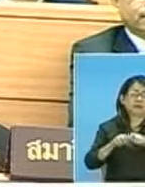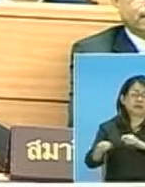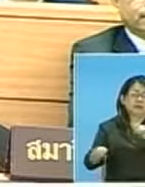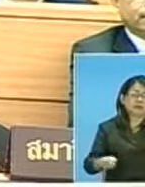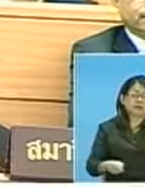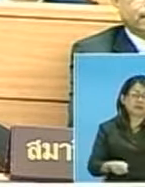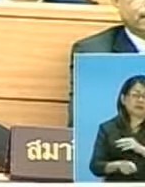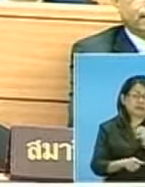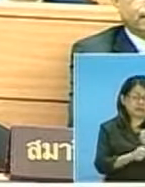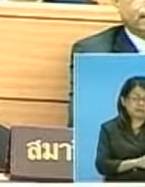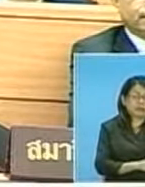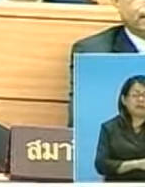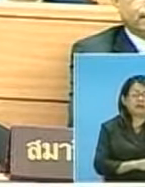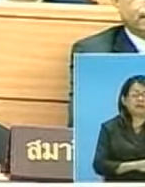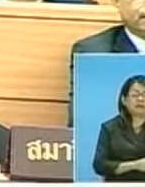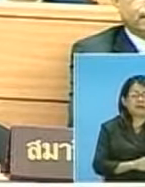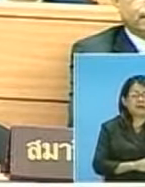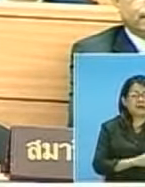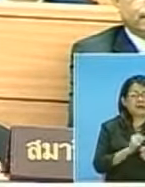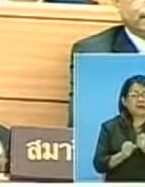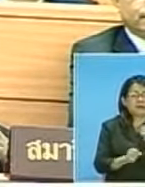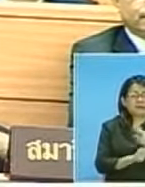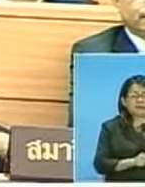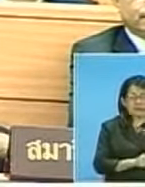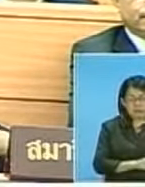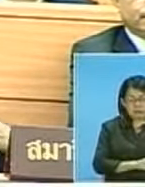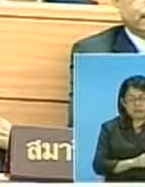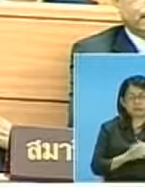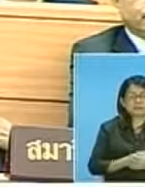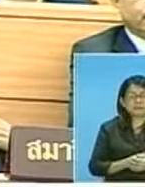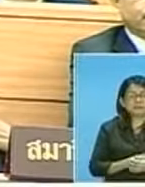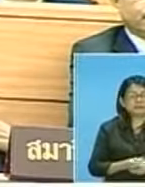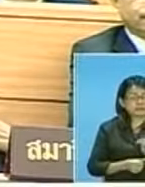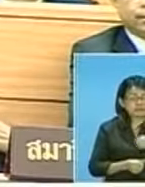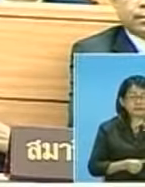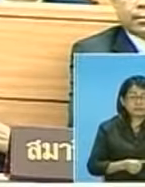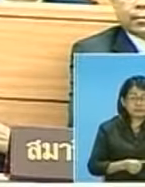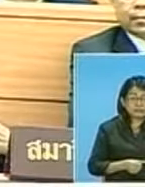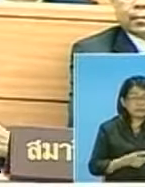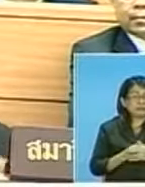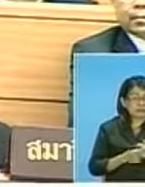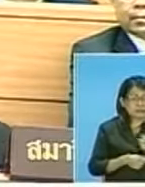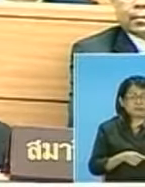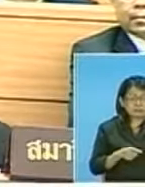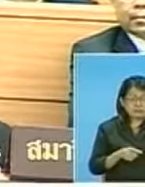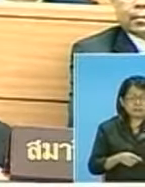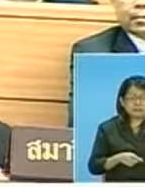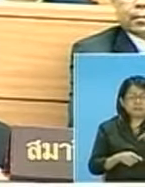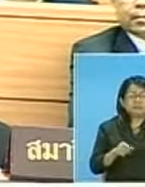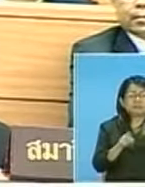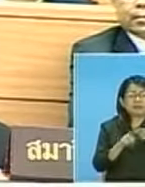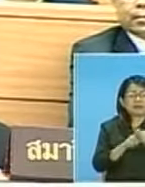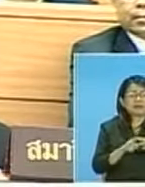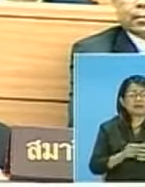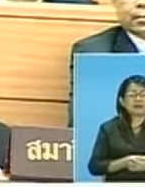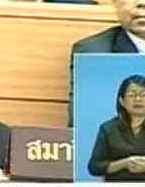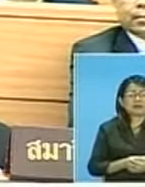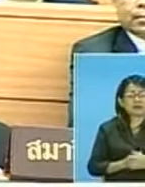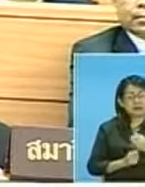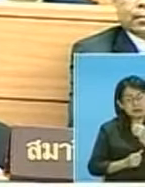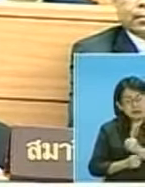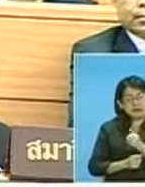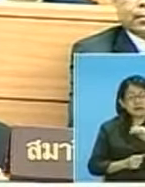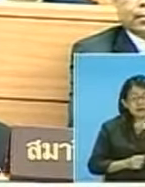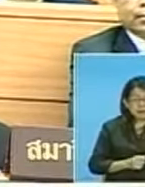กฉีกทิ้งไปแล้วก็มีฉบับ250ขึ้นมาจริงๆแล้วเนี่ยก็ผมก็เห็นด้วยกับหลายๆท่านเลยนะครับว่ามีข้อดี